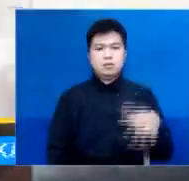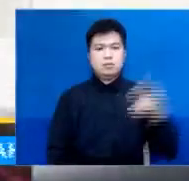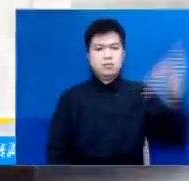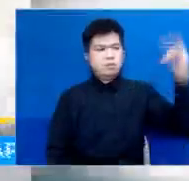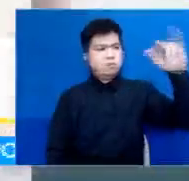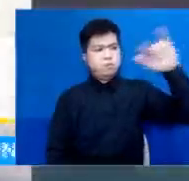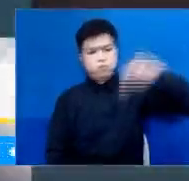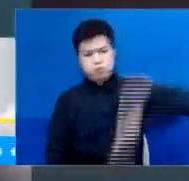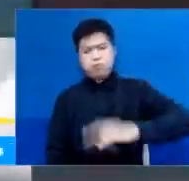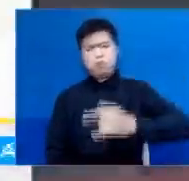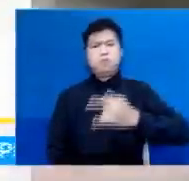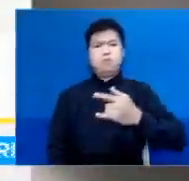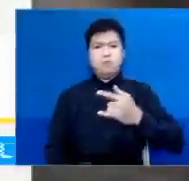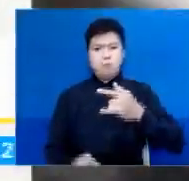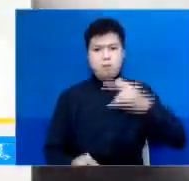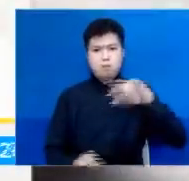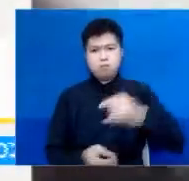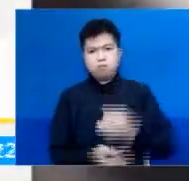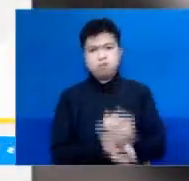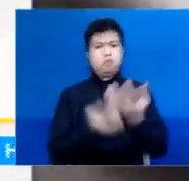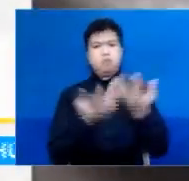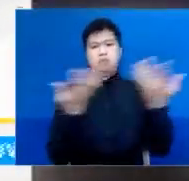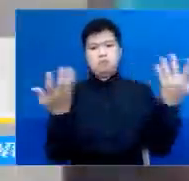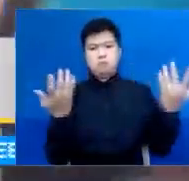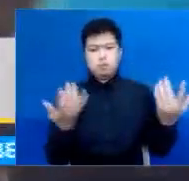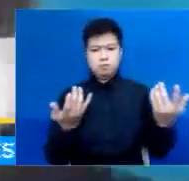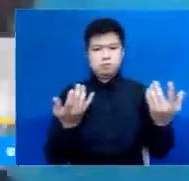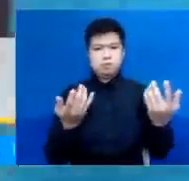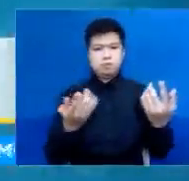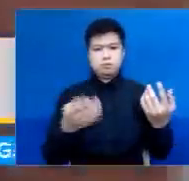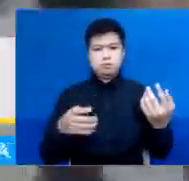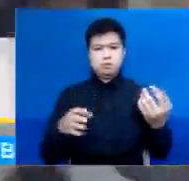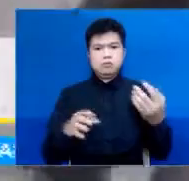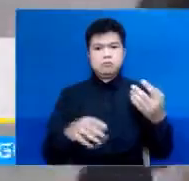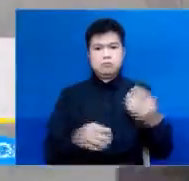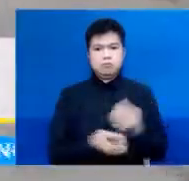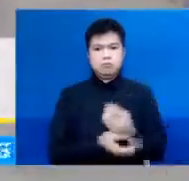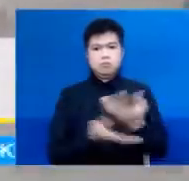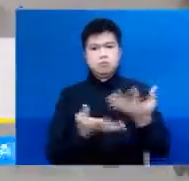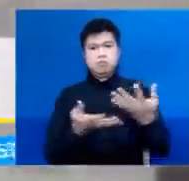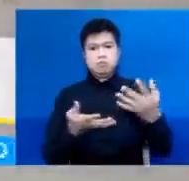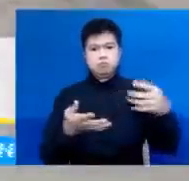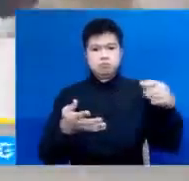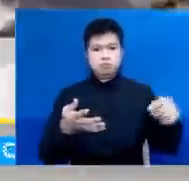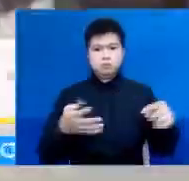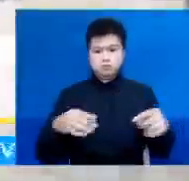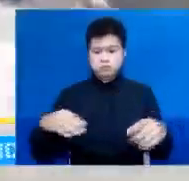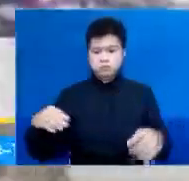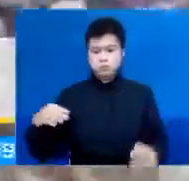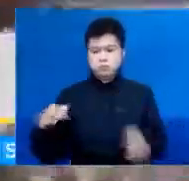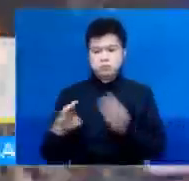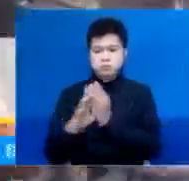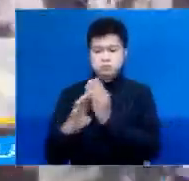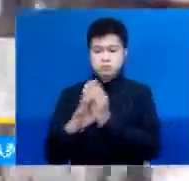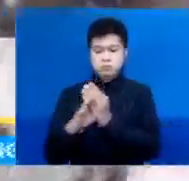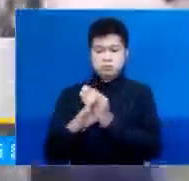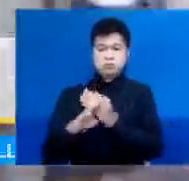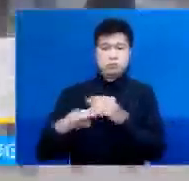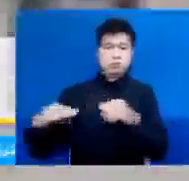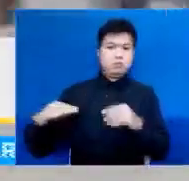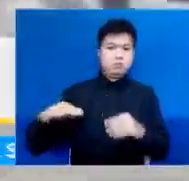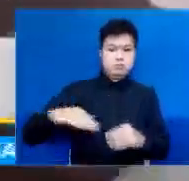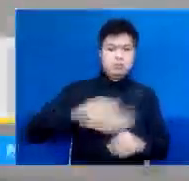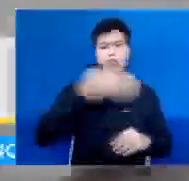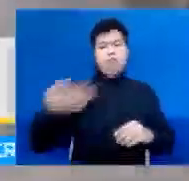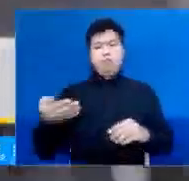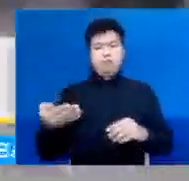ng impact, nawasak ang maliit na passenger plane. Sa di kalayuan, makikita naman ang isang bus na nakatagilid habang